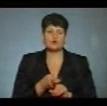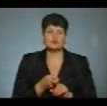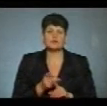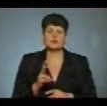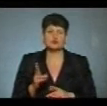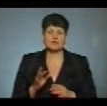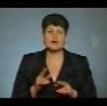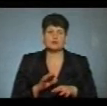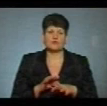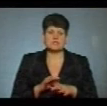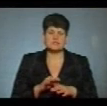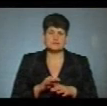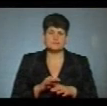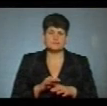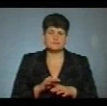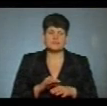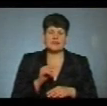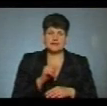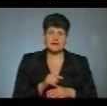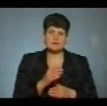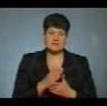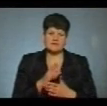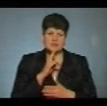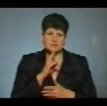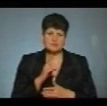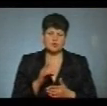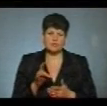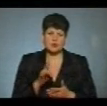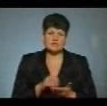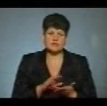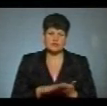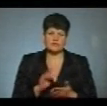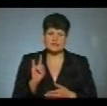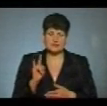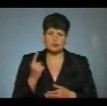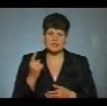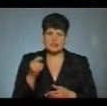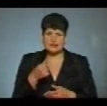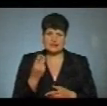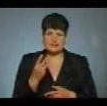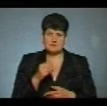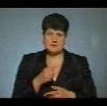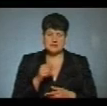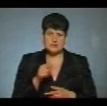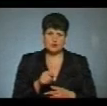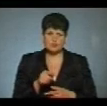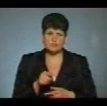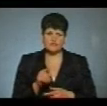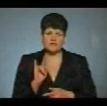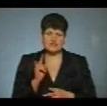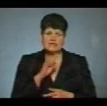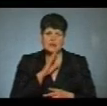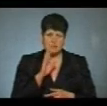відбувається оце встановлення? Там є, в Кременецькому районі зареєстрована дитинка рік і 3 місяці, і дитини